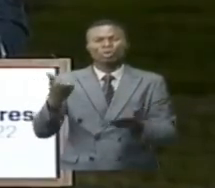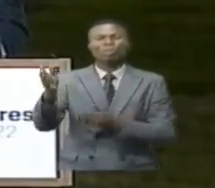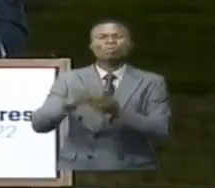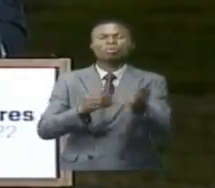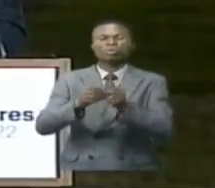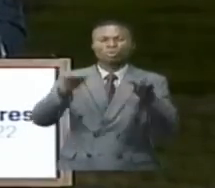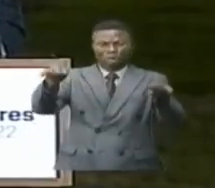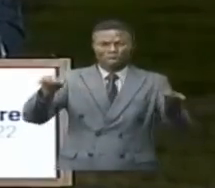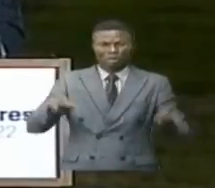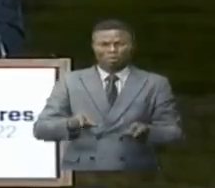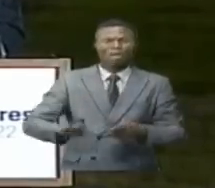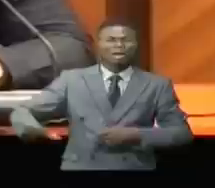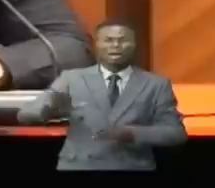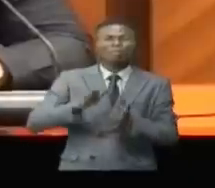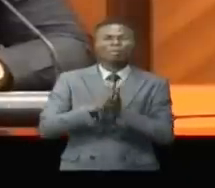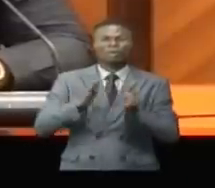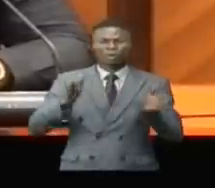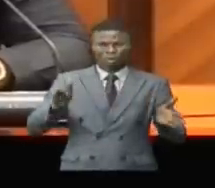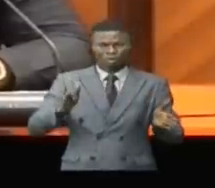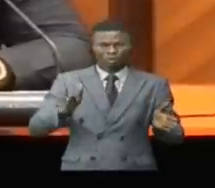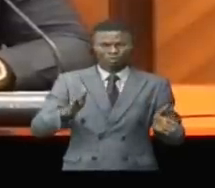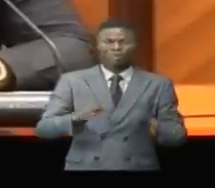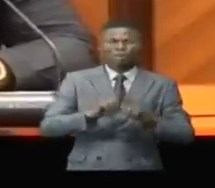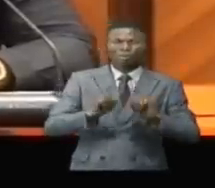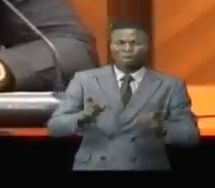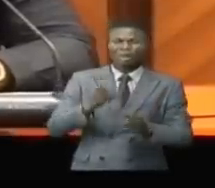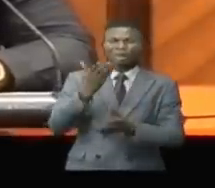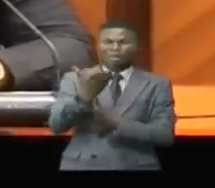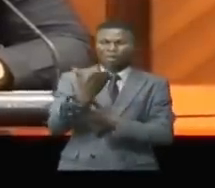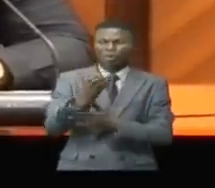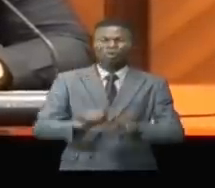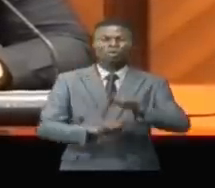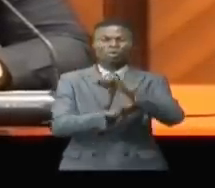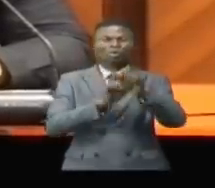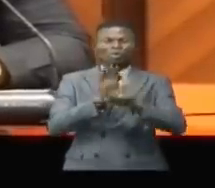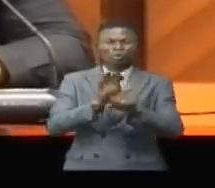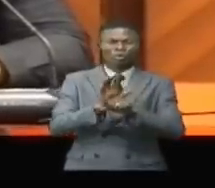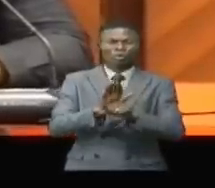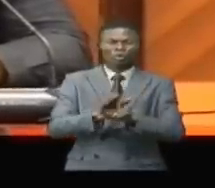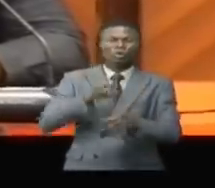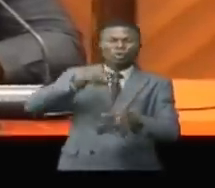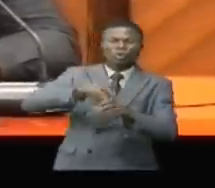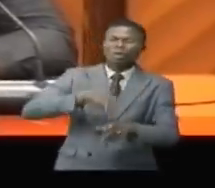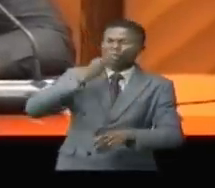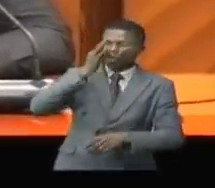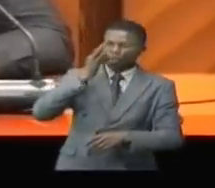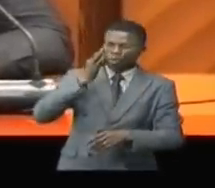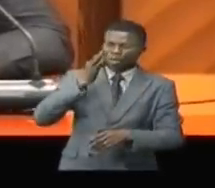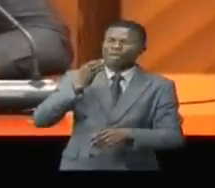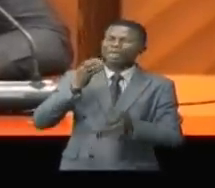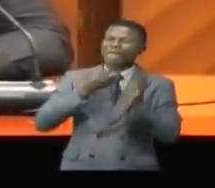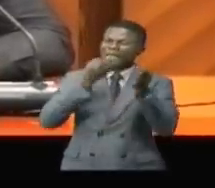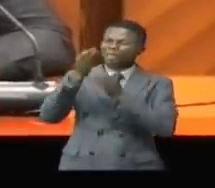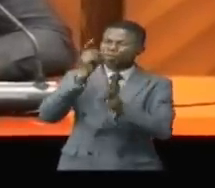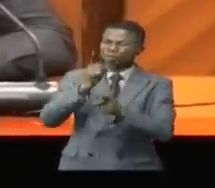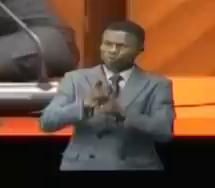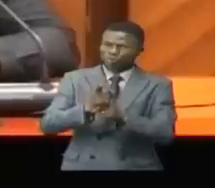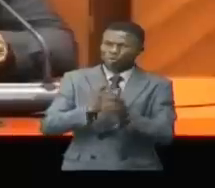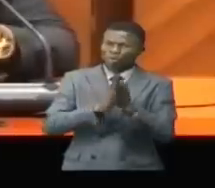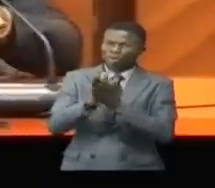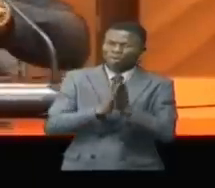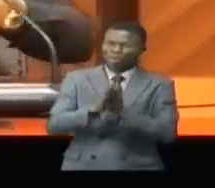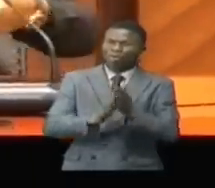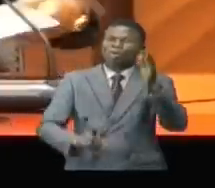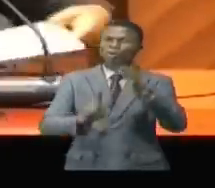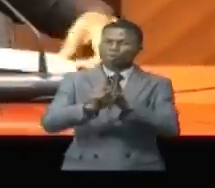sur tous les territoires nationaux. Bien qu'une demande soutenue en carburant puisse servir de justification concernant l'apparition